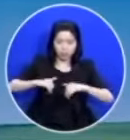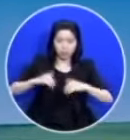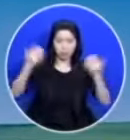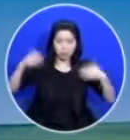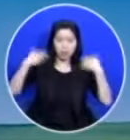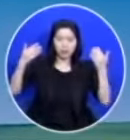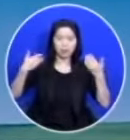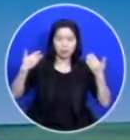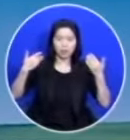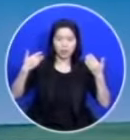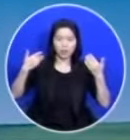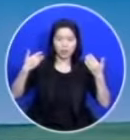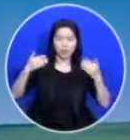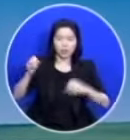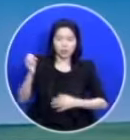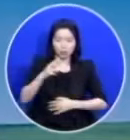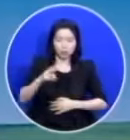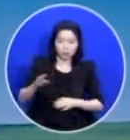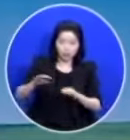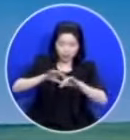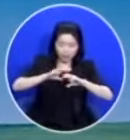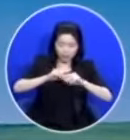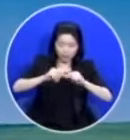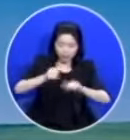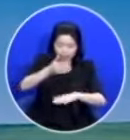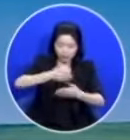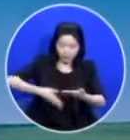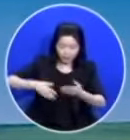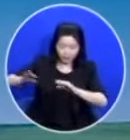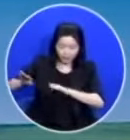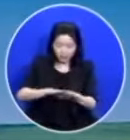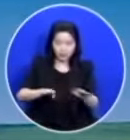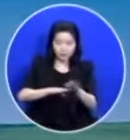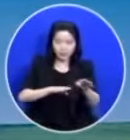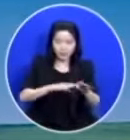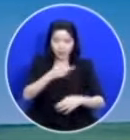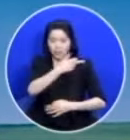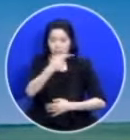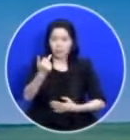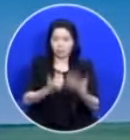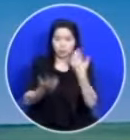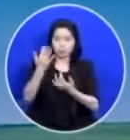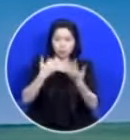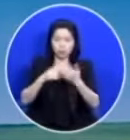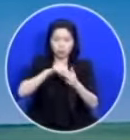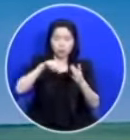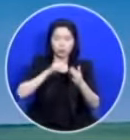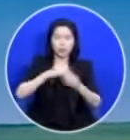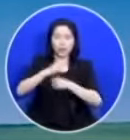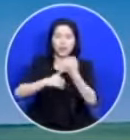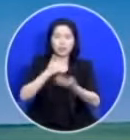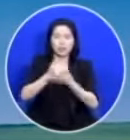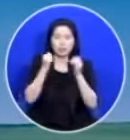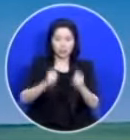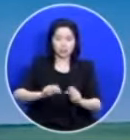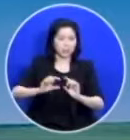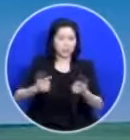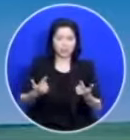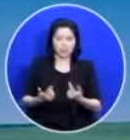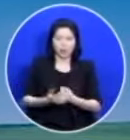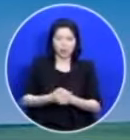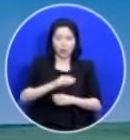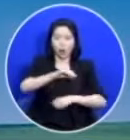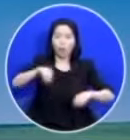땅을 가르는 지진이나 큰 불속에도 하나님은 계시지 않았어요